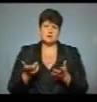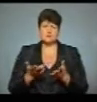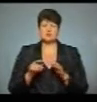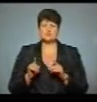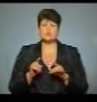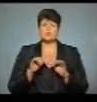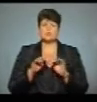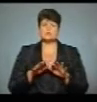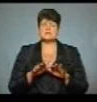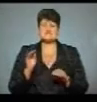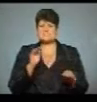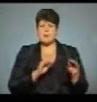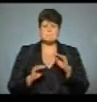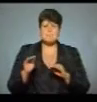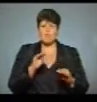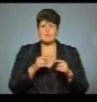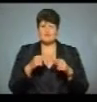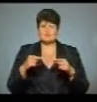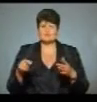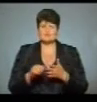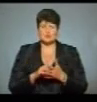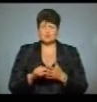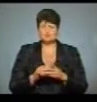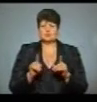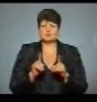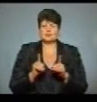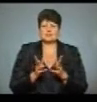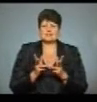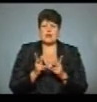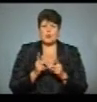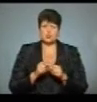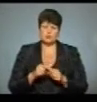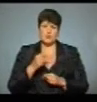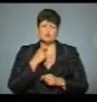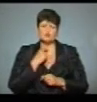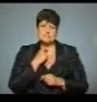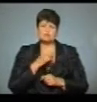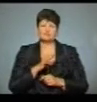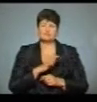процесу запаковування тих чи інших документів, щодо процесу взагалі підрахунку голосів. Так? Тобто були